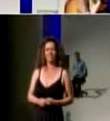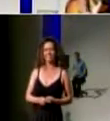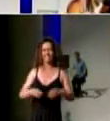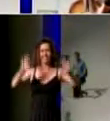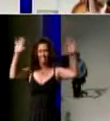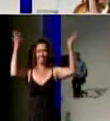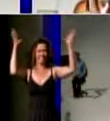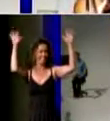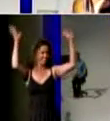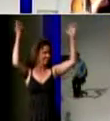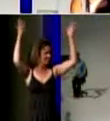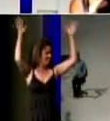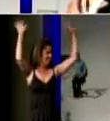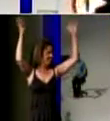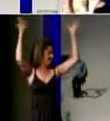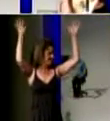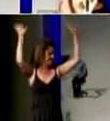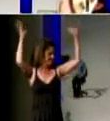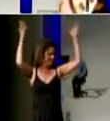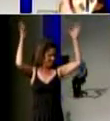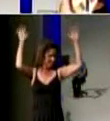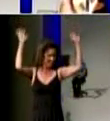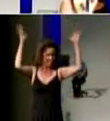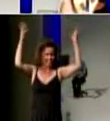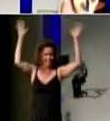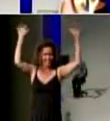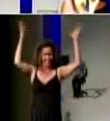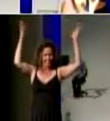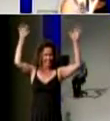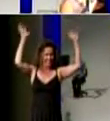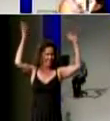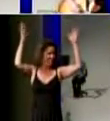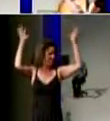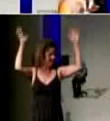les amis, les mains dans les airs. Mon Seigneur, vous allez taper les mains avec nous.